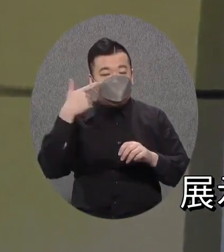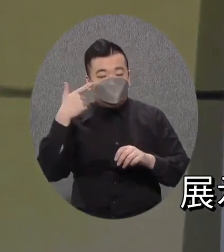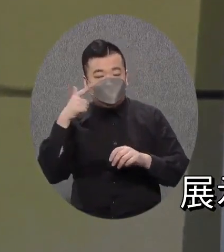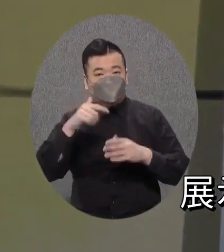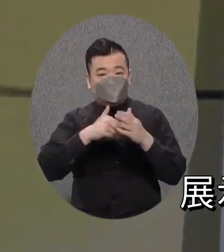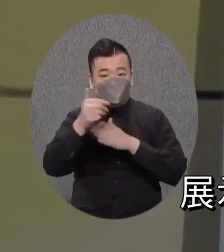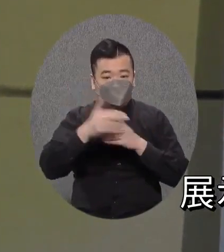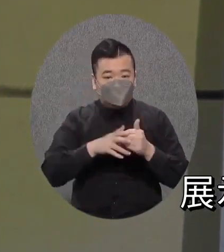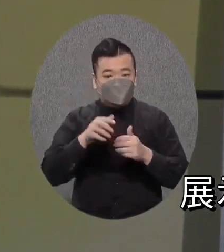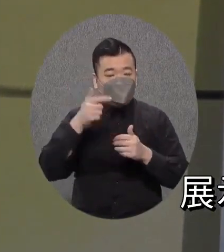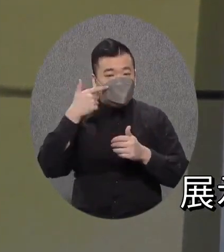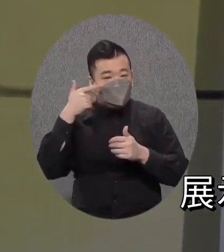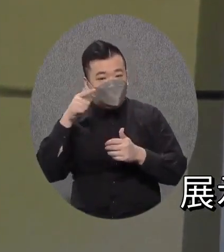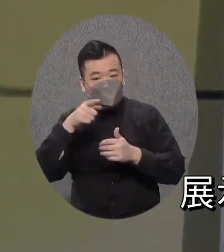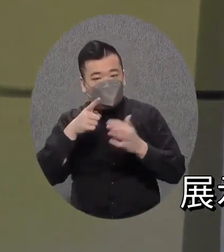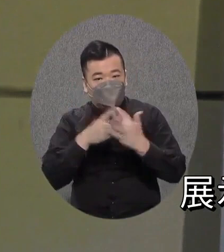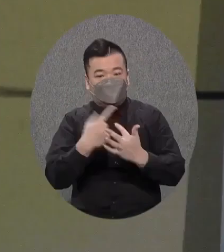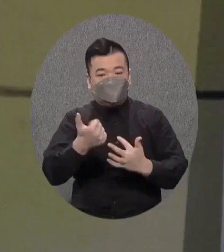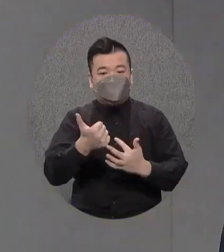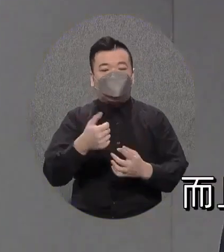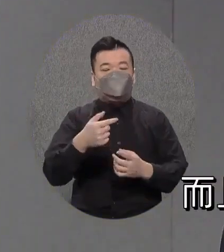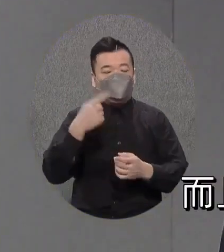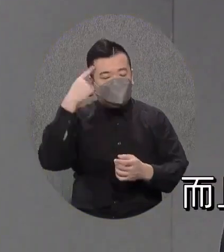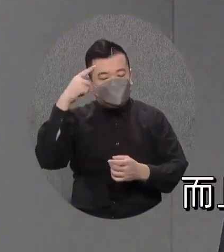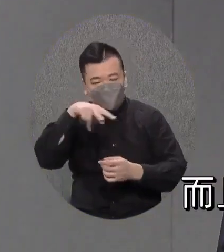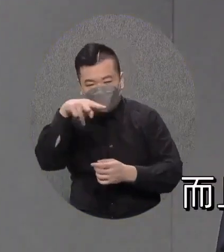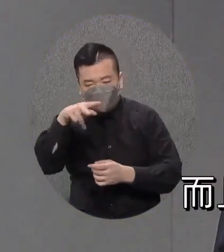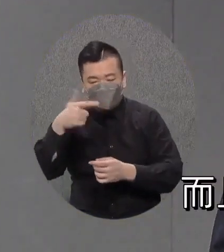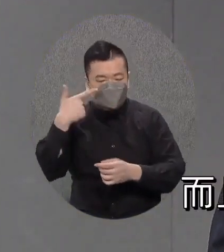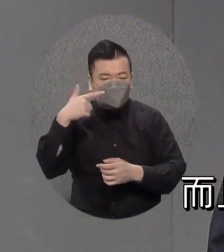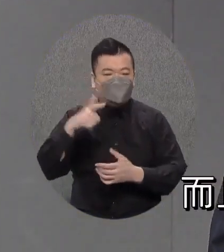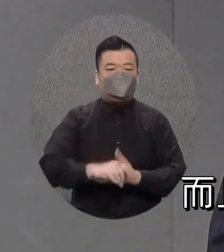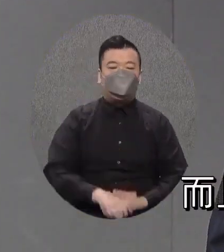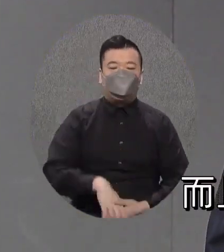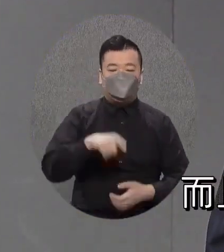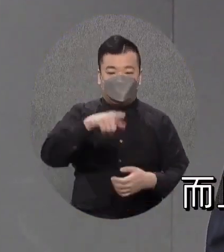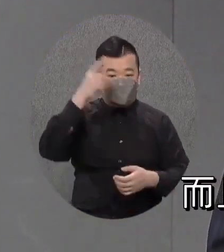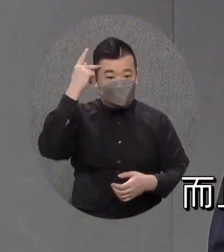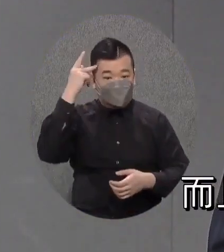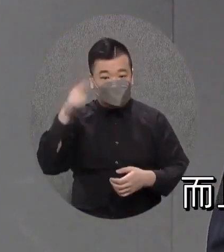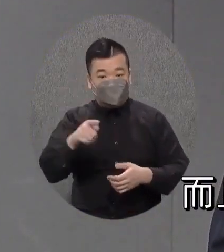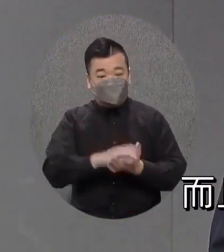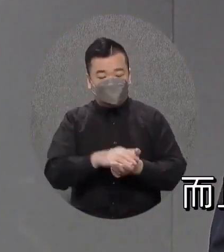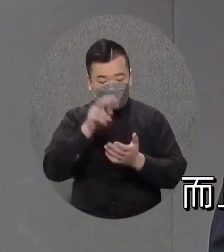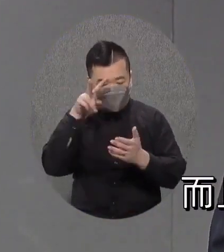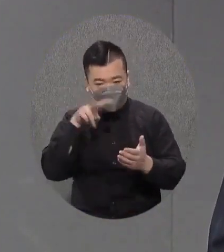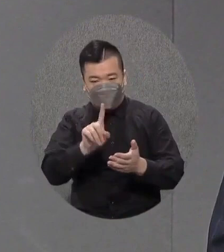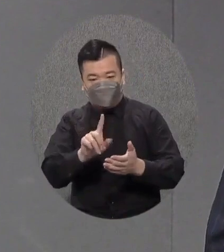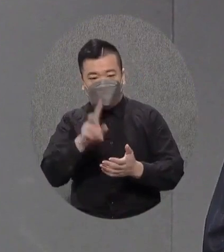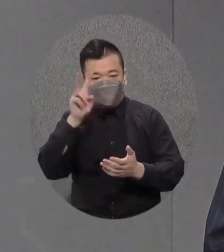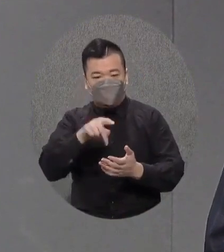技術啦，同埋一個新嘅突破嘅追求嘅。 同埋我估喺韓志芬先生嘅作品裏邊，我哋見到就係